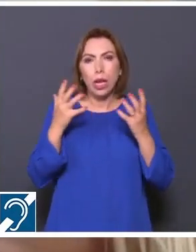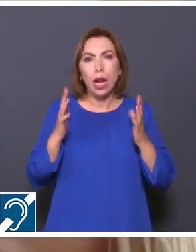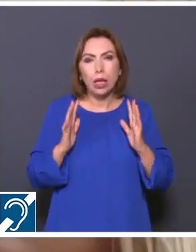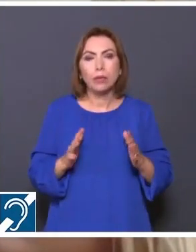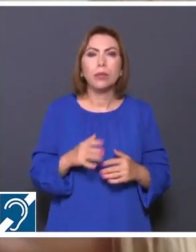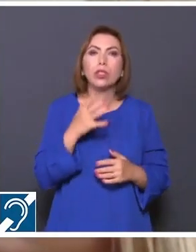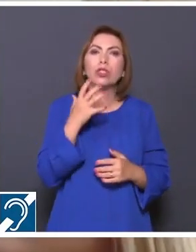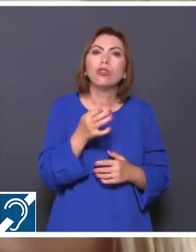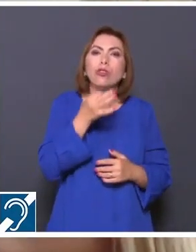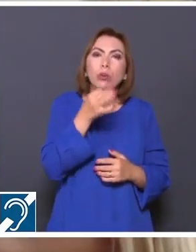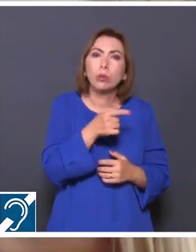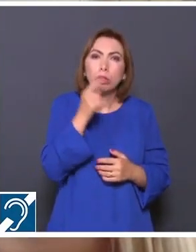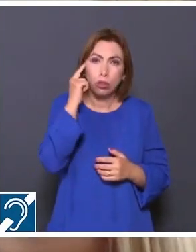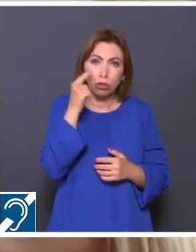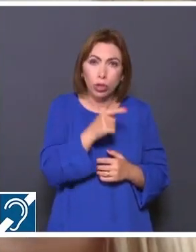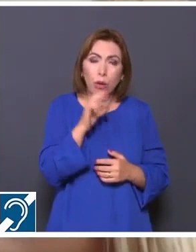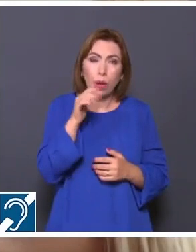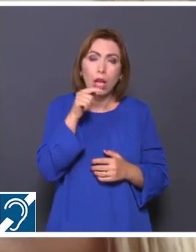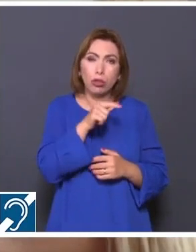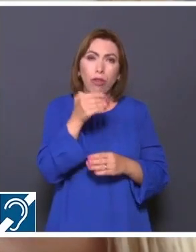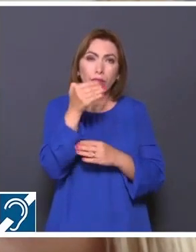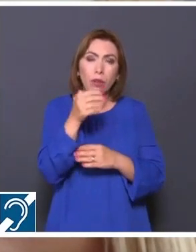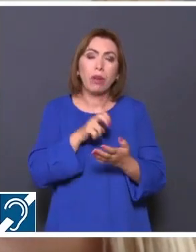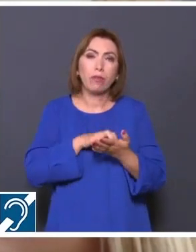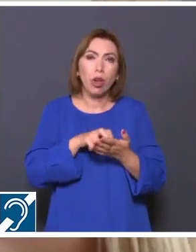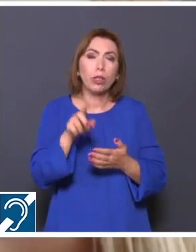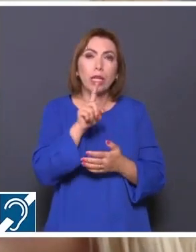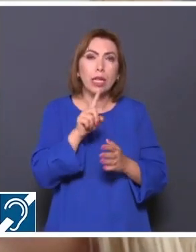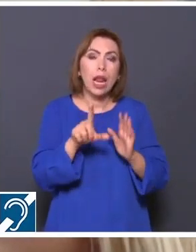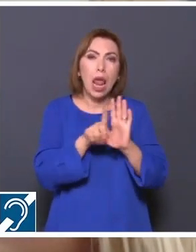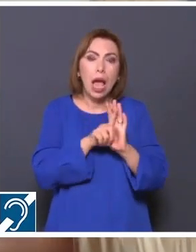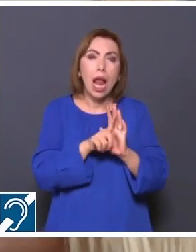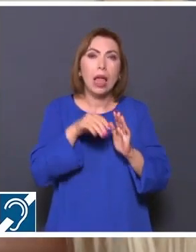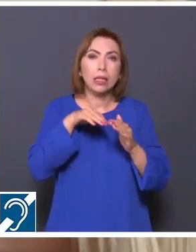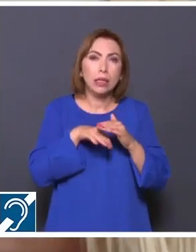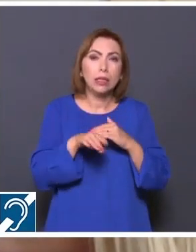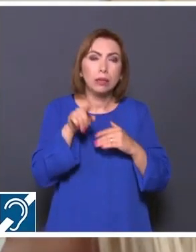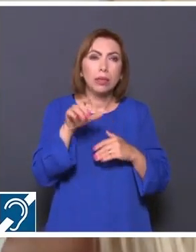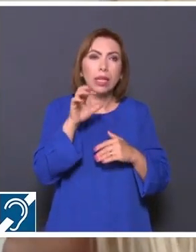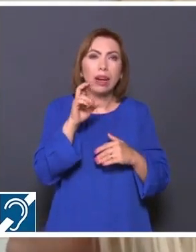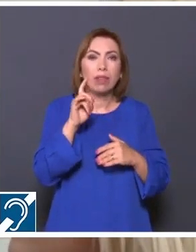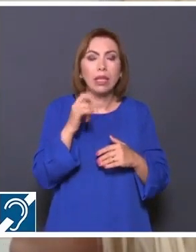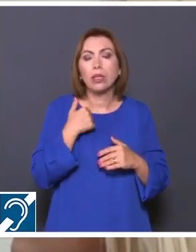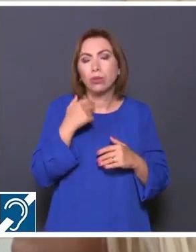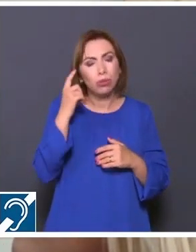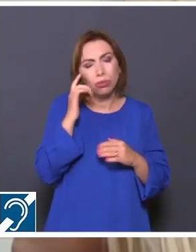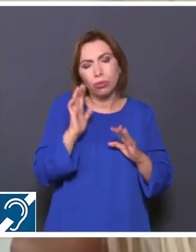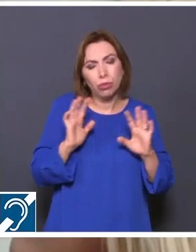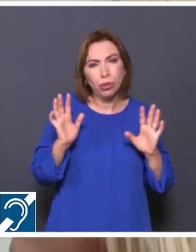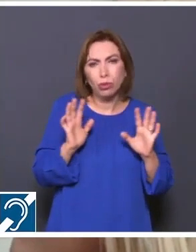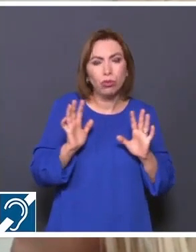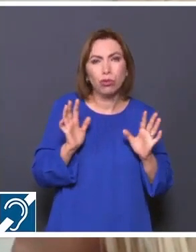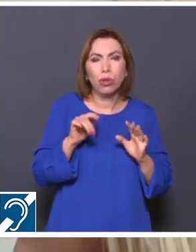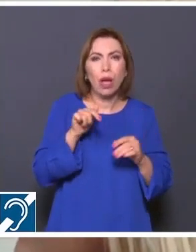vă rog Știau că acea firmă funcționează ilegal în descriere eu nu știu eu nu știu